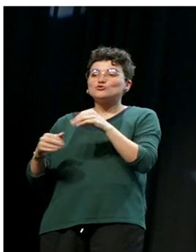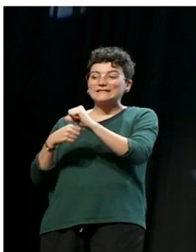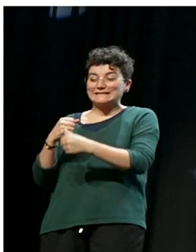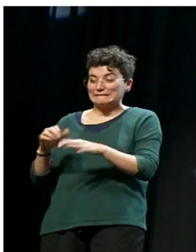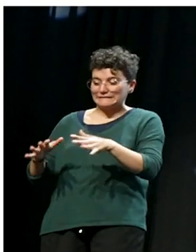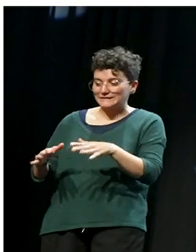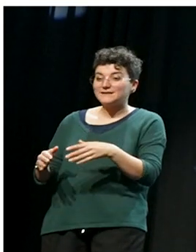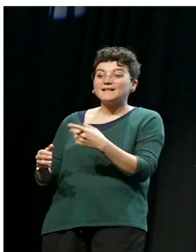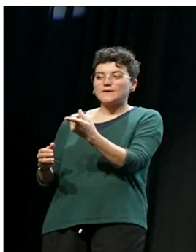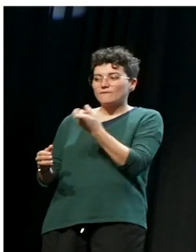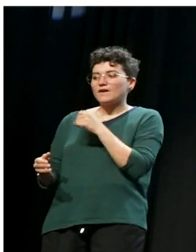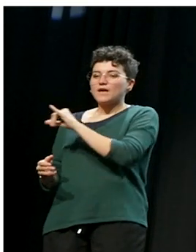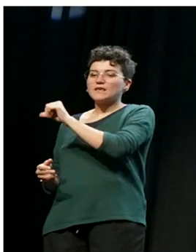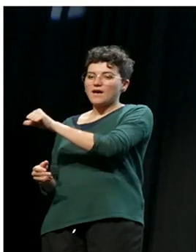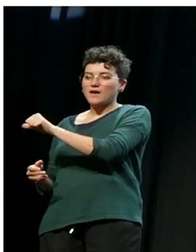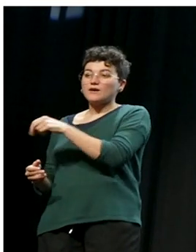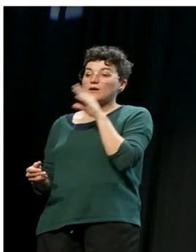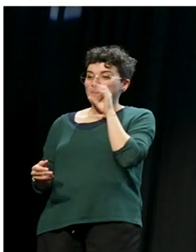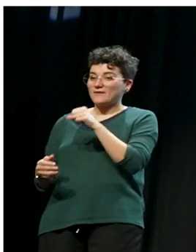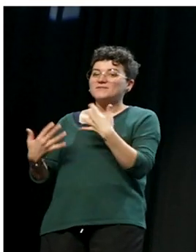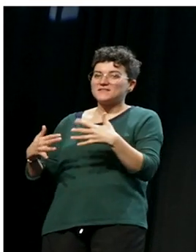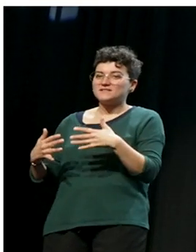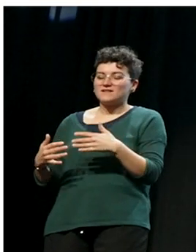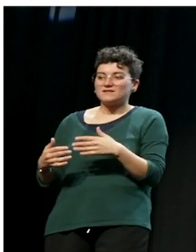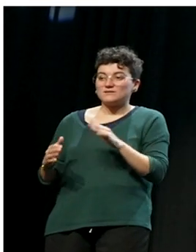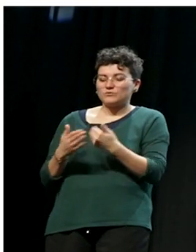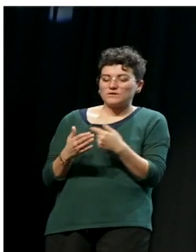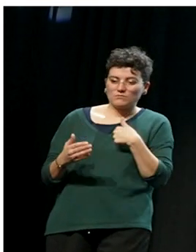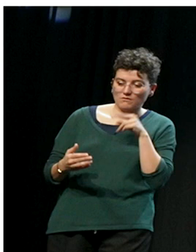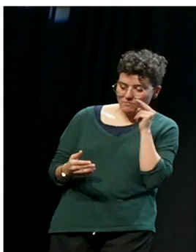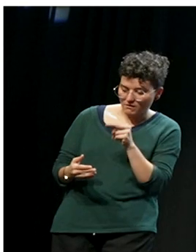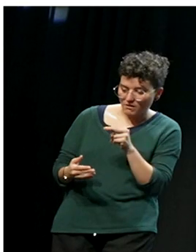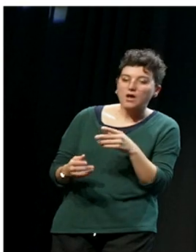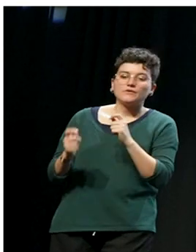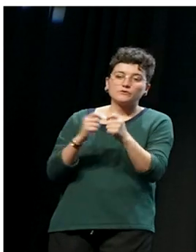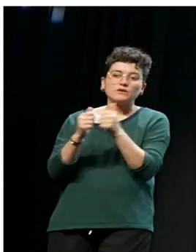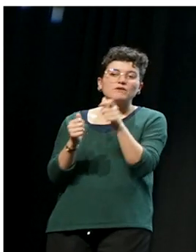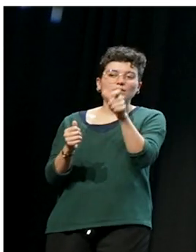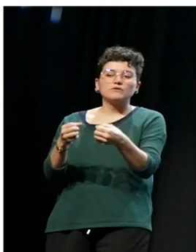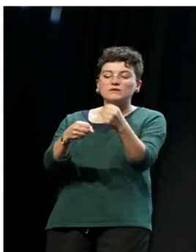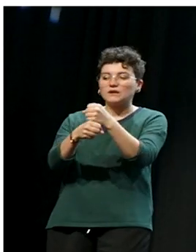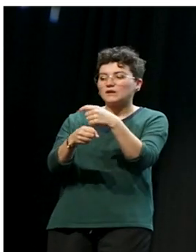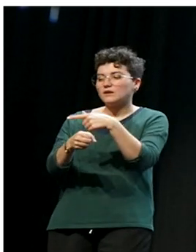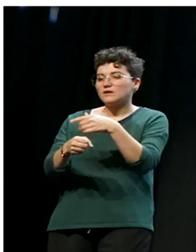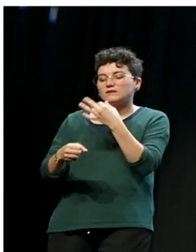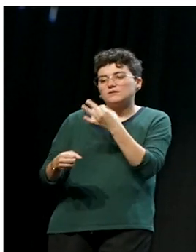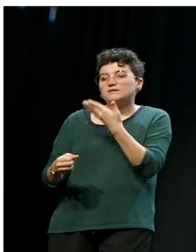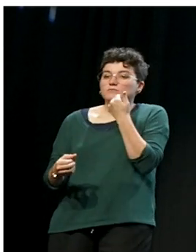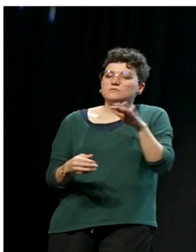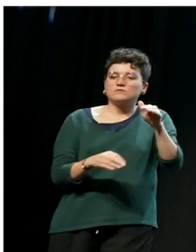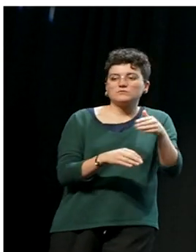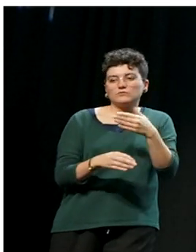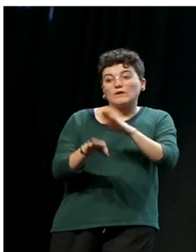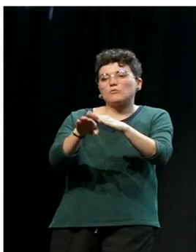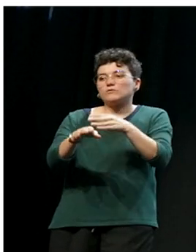IA. Et vous dites, bah oui, mais tant qu'à le faire, prenez un vrai directeur artistique, collaborez avec un illustrateur et travaillez avec une IA, mais d'une manière intelligente. Voilà, et pas que pour faire un